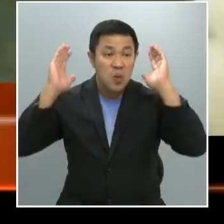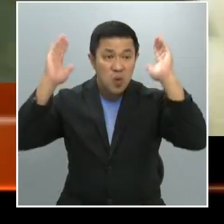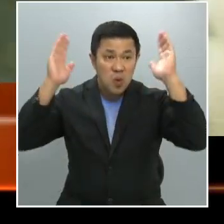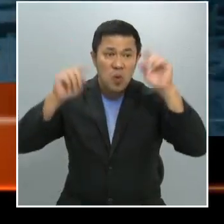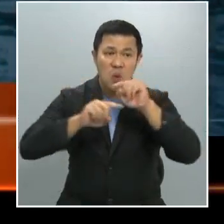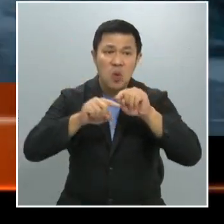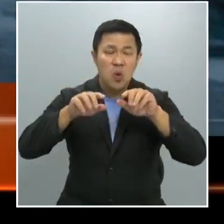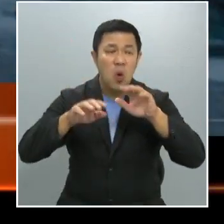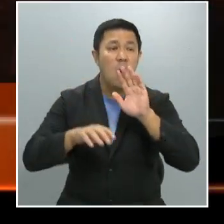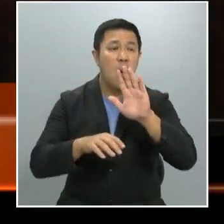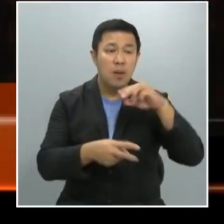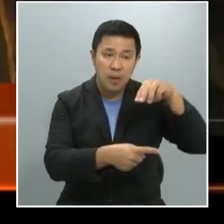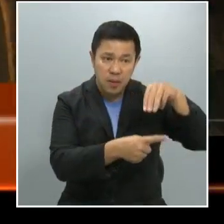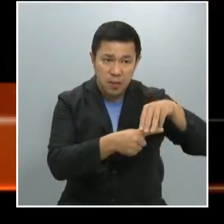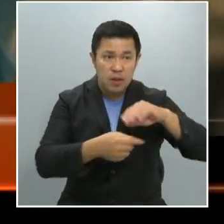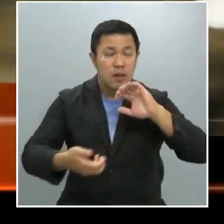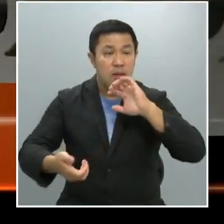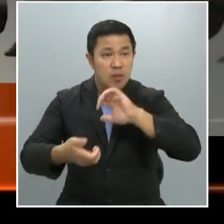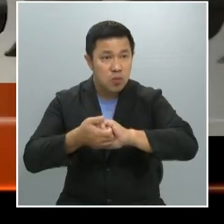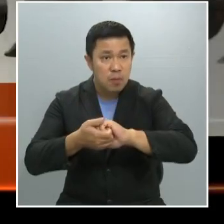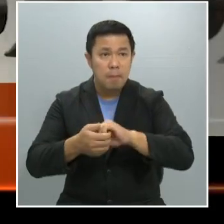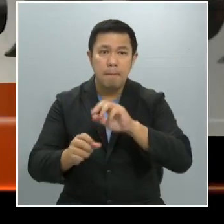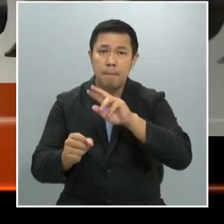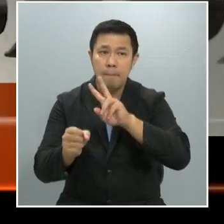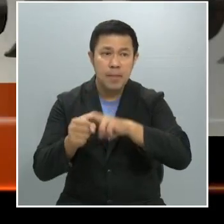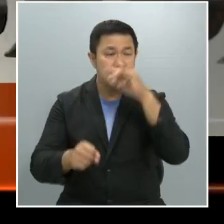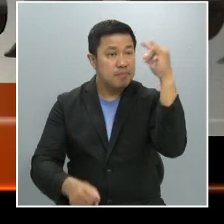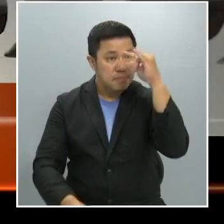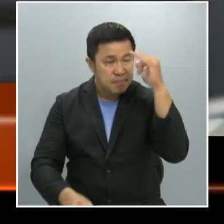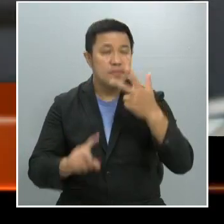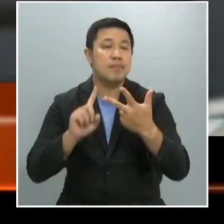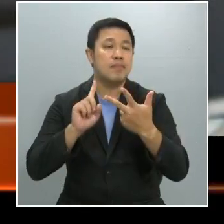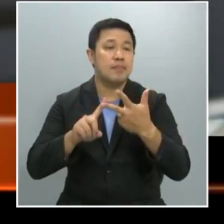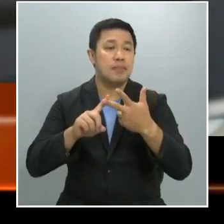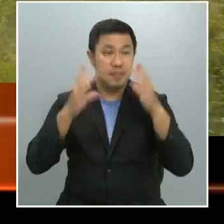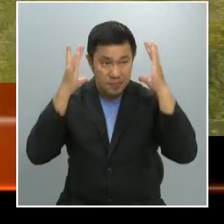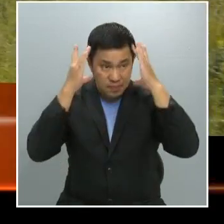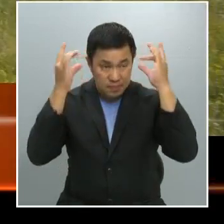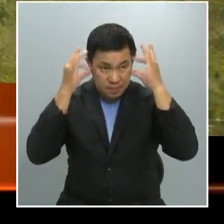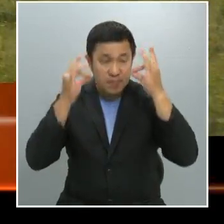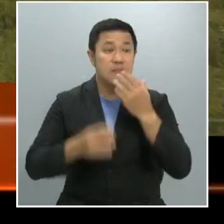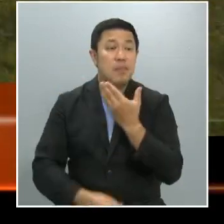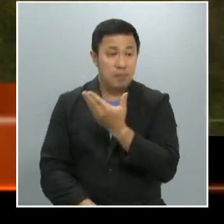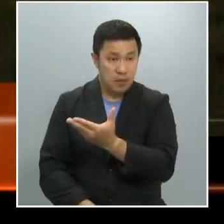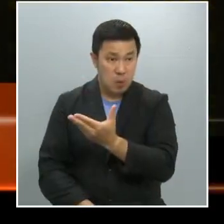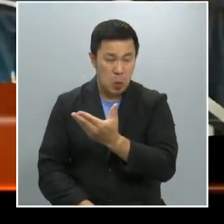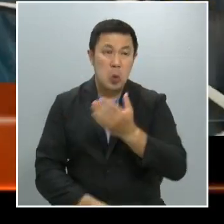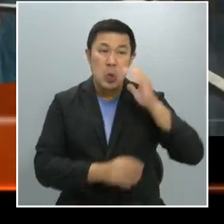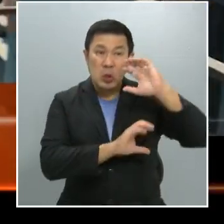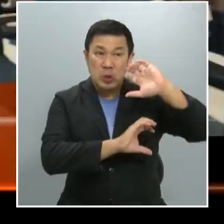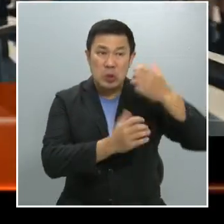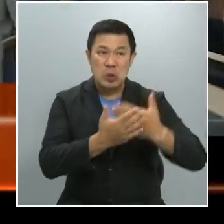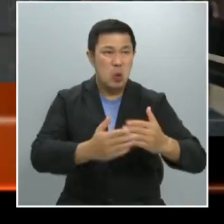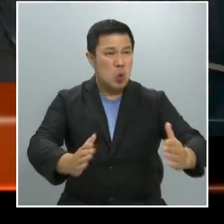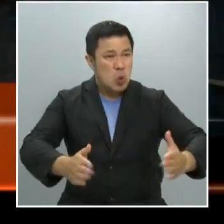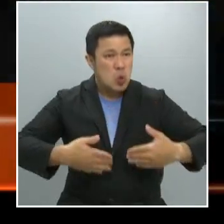Major Cineplex ร่วมกับ Pepsi และ Pizza Hut ใช่ไหม ใช่ค่ะ The Hunger Games มหากาพย์แฟรนไชส์ภาพยนตร์ฟรอมยักษ์ที่กวาดรายได้ทั่วโลก